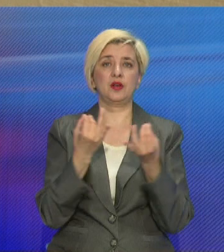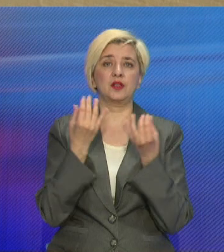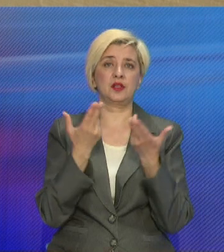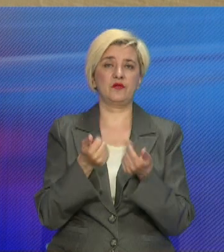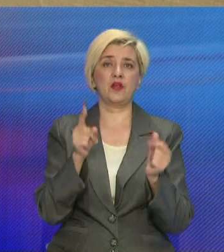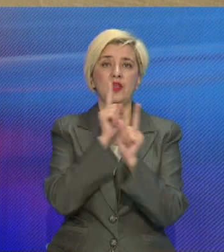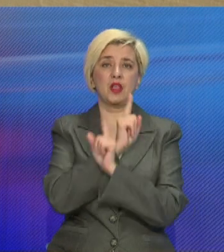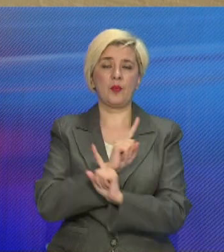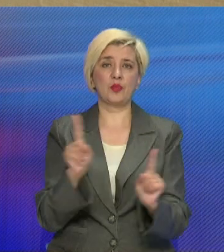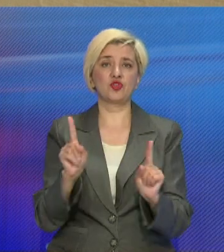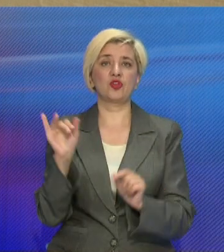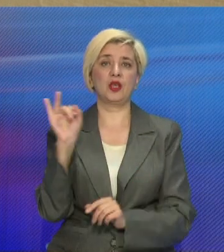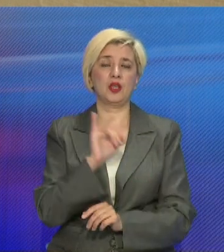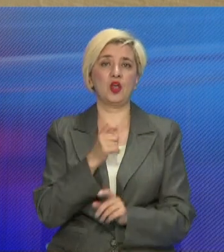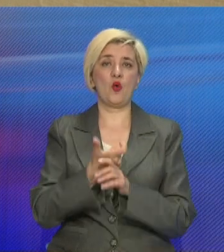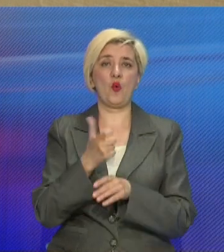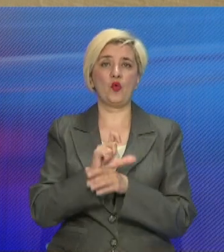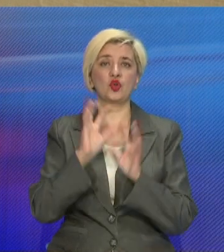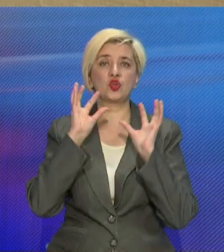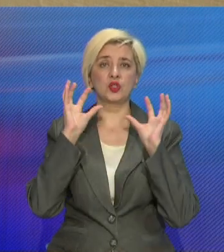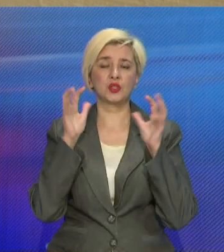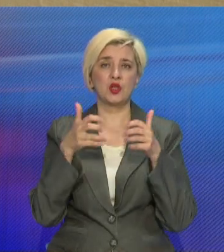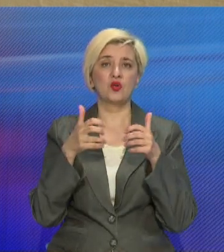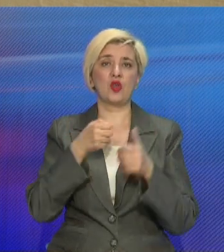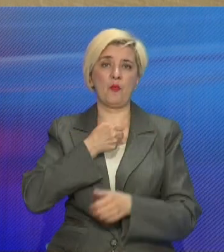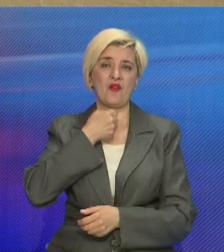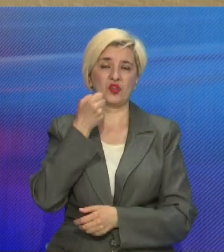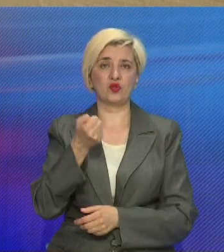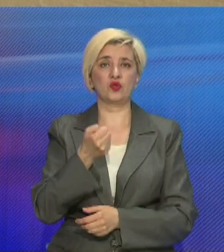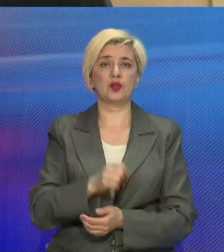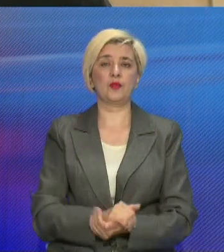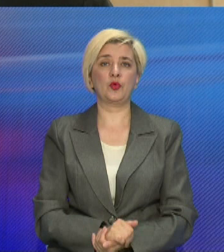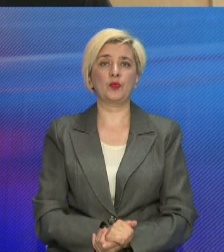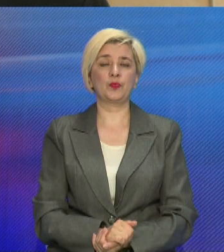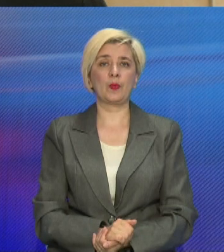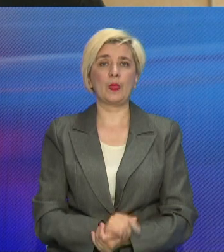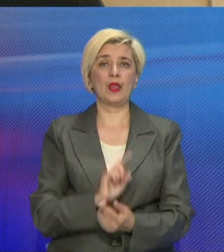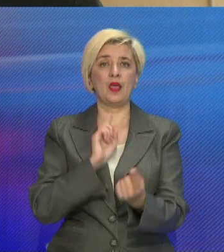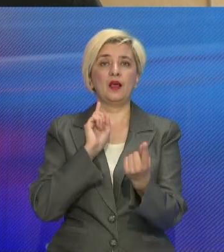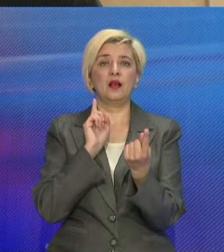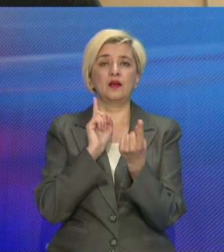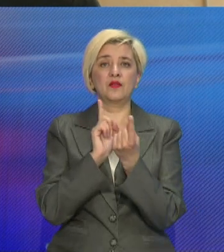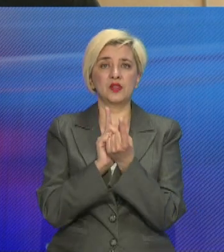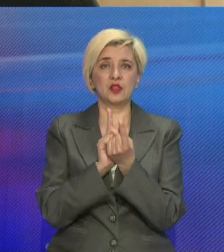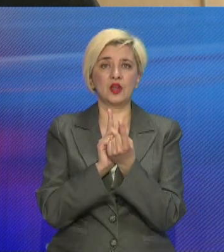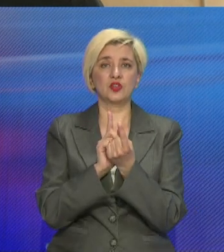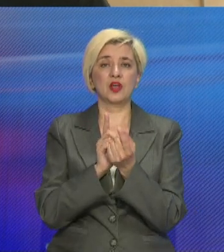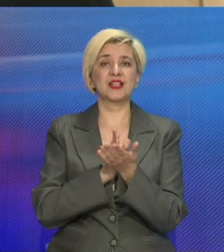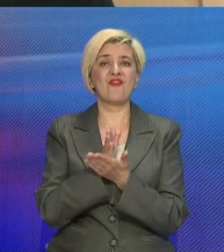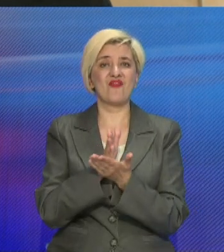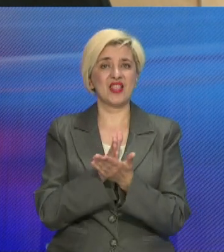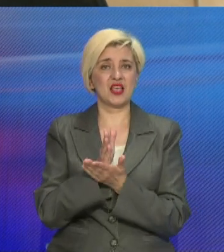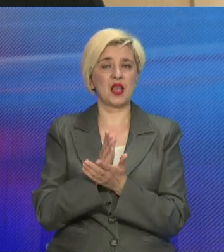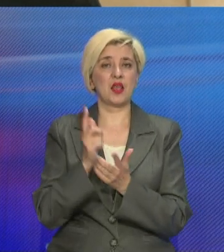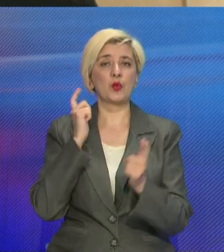естественно, необычно и очень серьезно, и очень по-взрослому, я бы сказала. Встреча с ветеранами